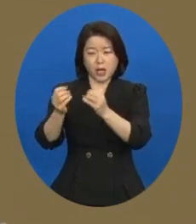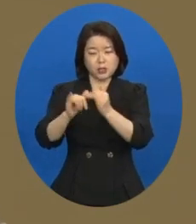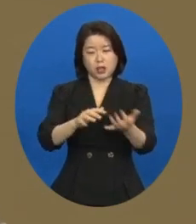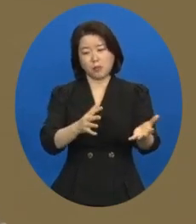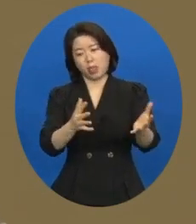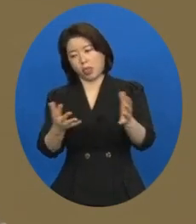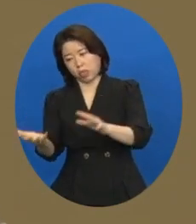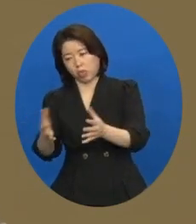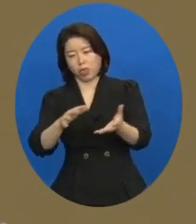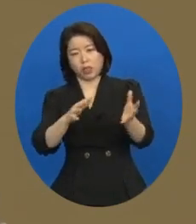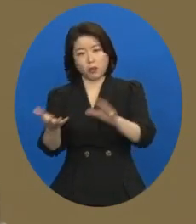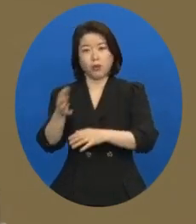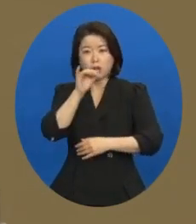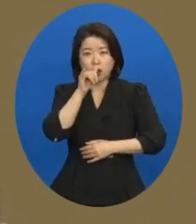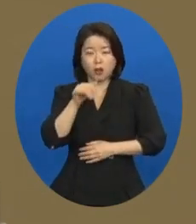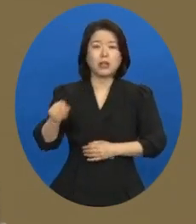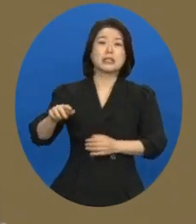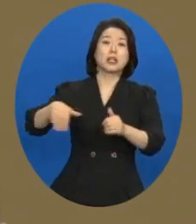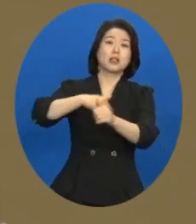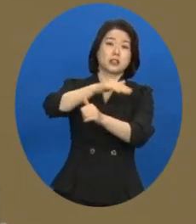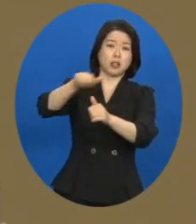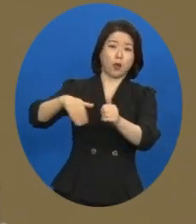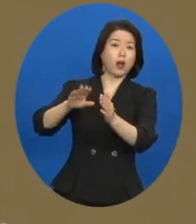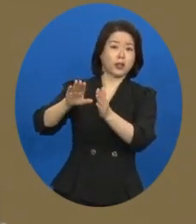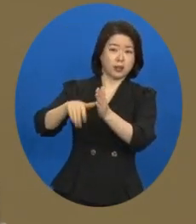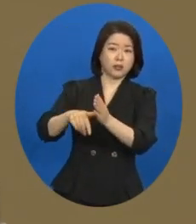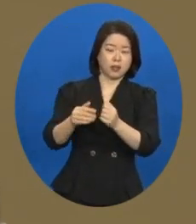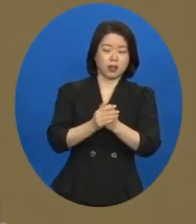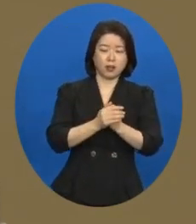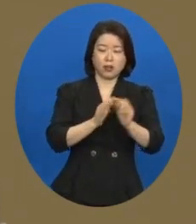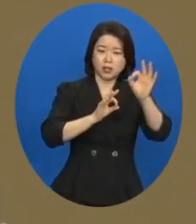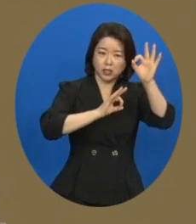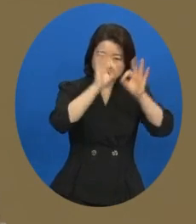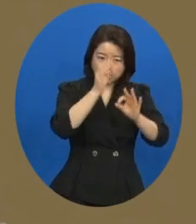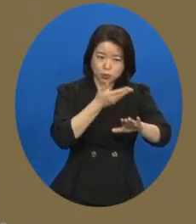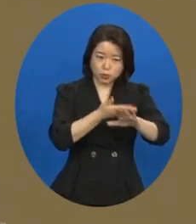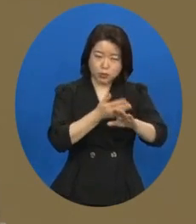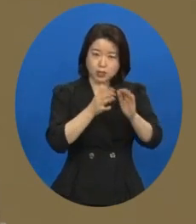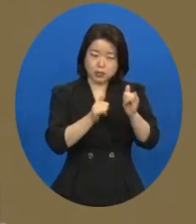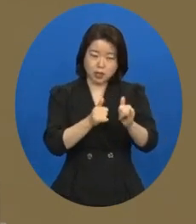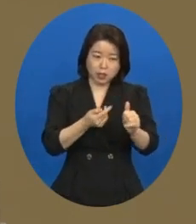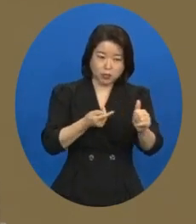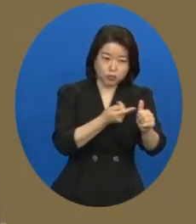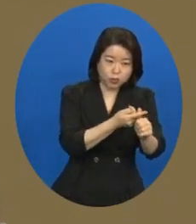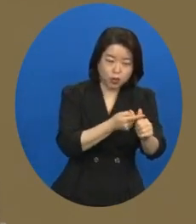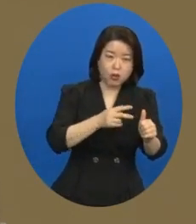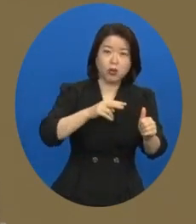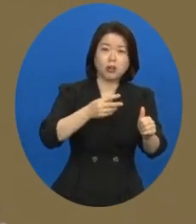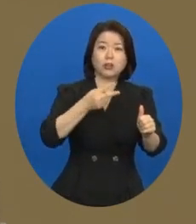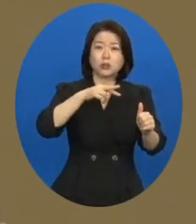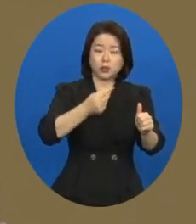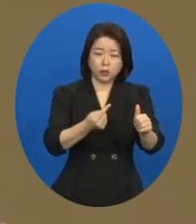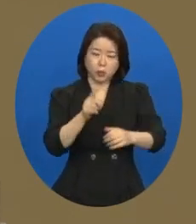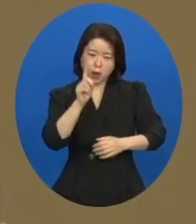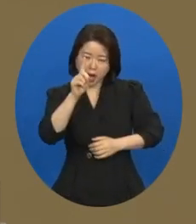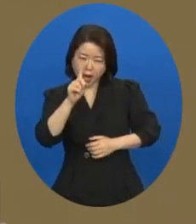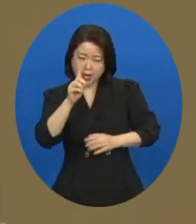죽었죠. 자, 이런 상황에서 실수로 다른 사람을 죽였던 어떤 한 사람의